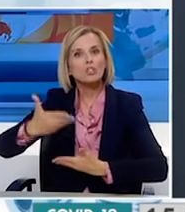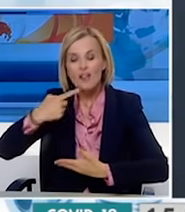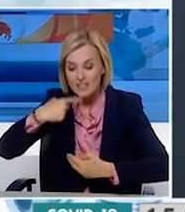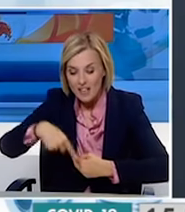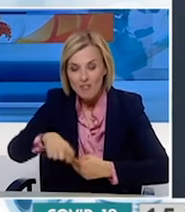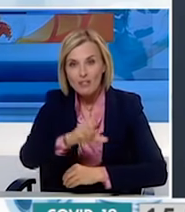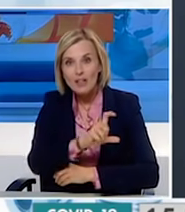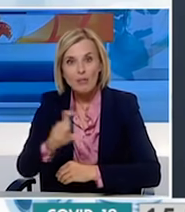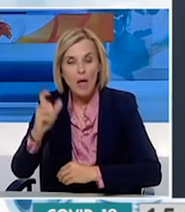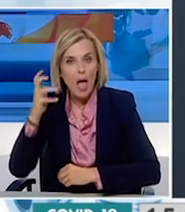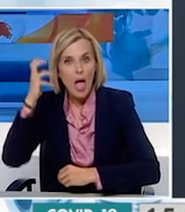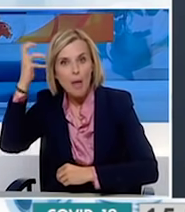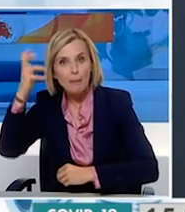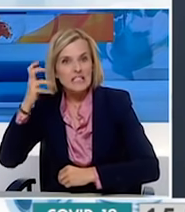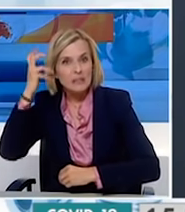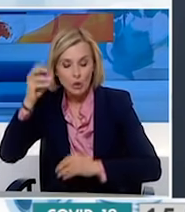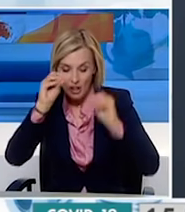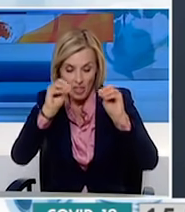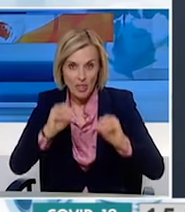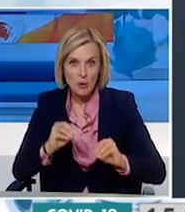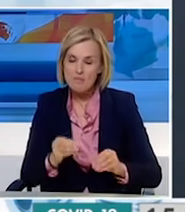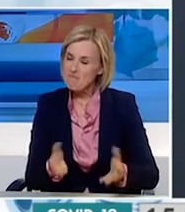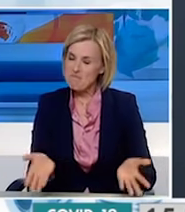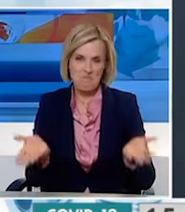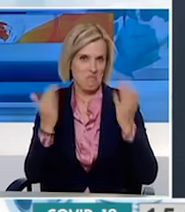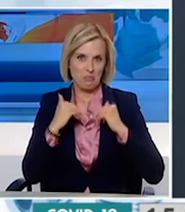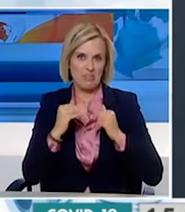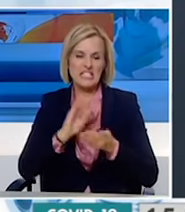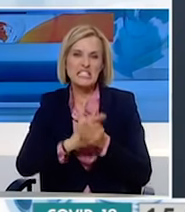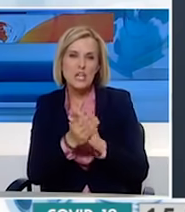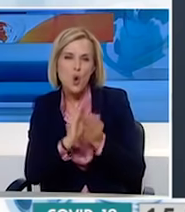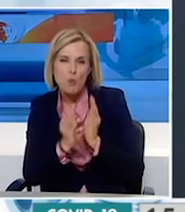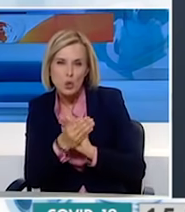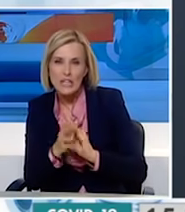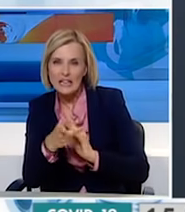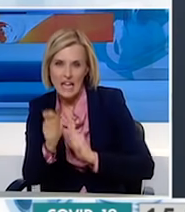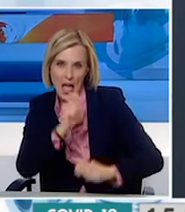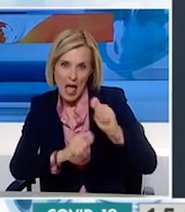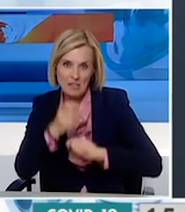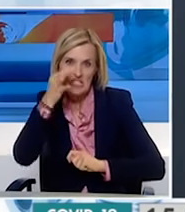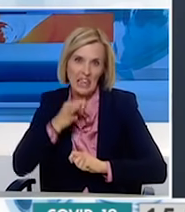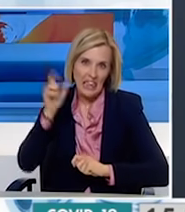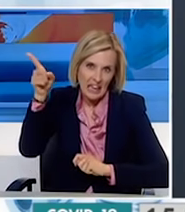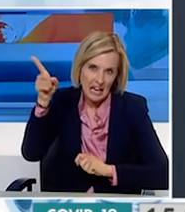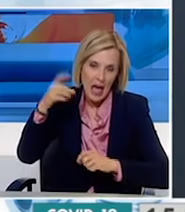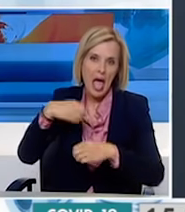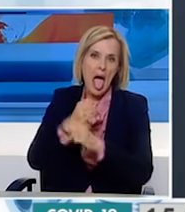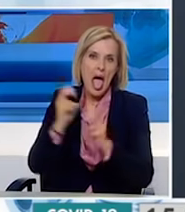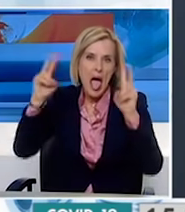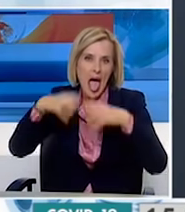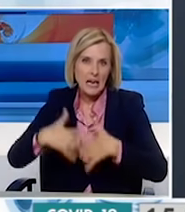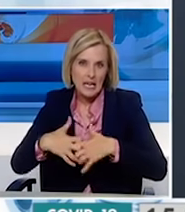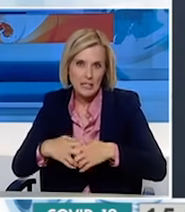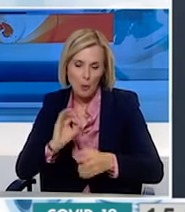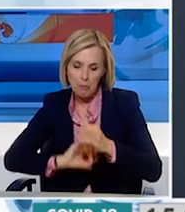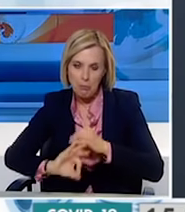λένε επιστημονικά, ότι τα επιστημονικά δεδομένα δεν υποστηρίζουν τη θεωρία συνωμοσίας ότι έχει κατασκευαστεί ο ιός σε ένα εργαστήριο.